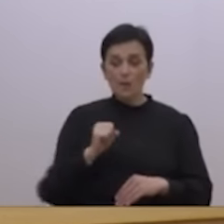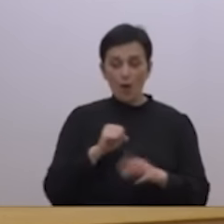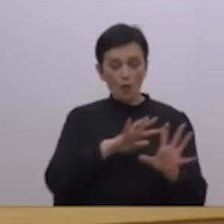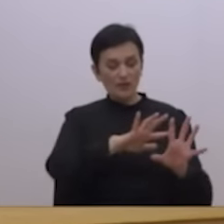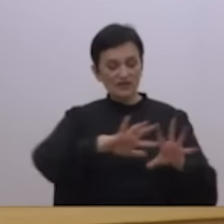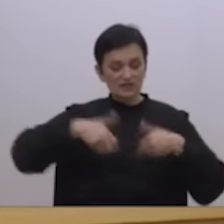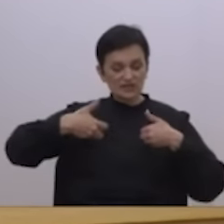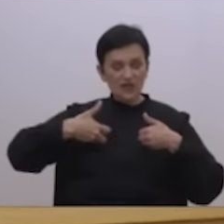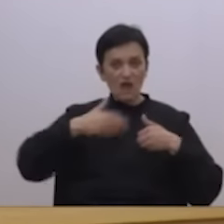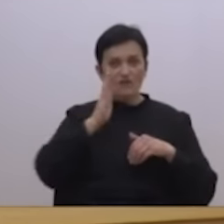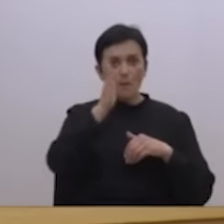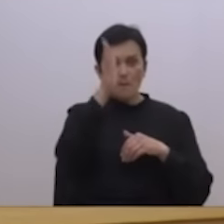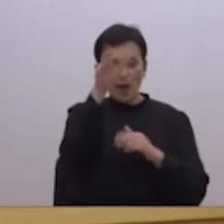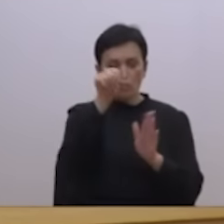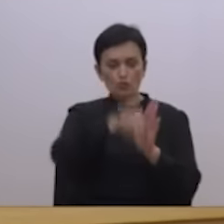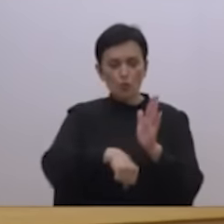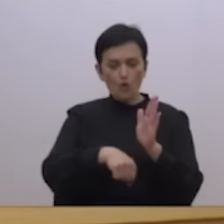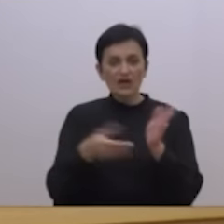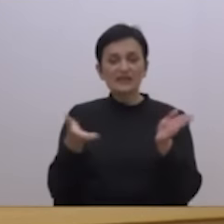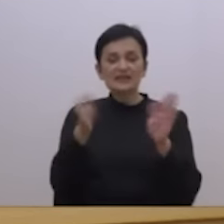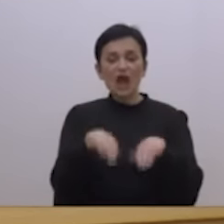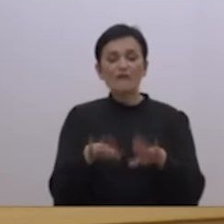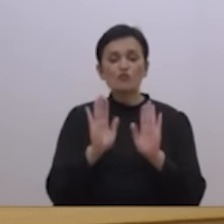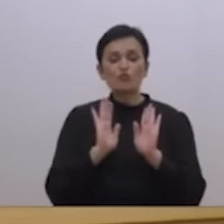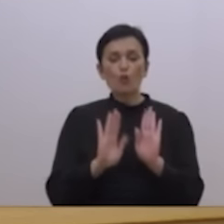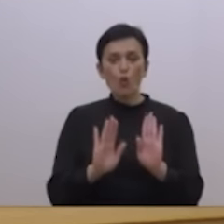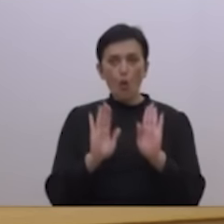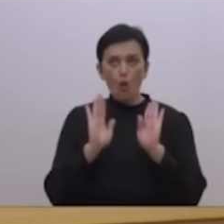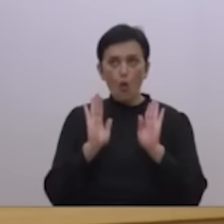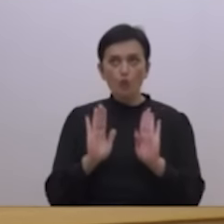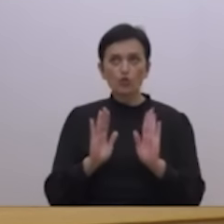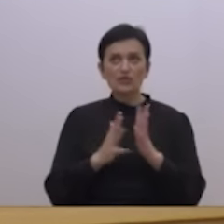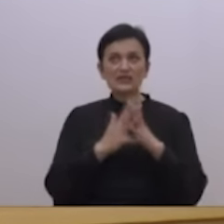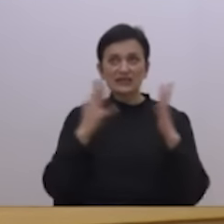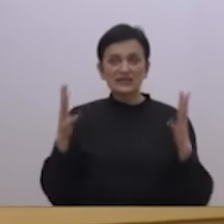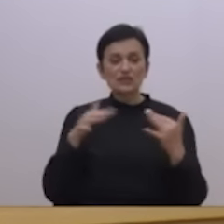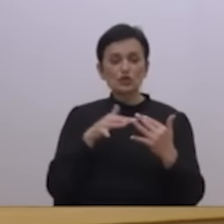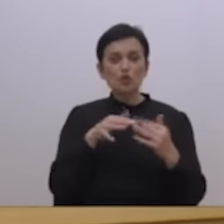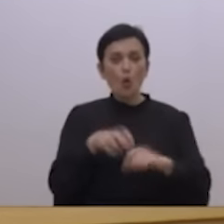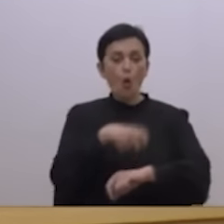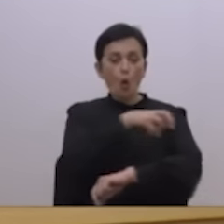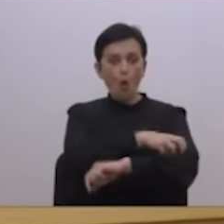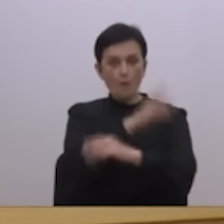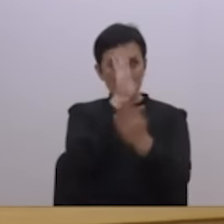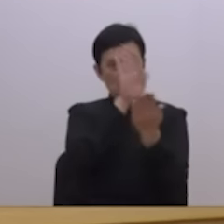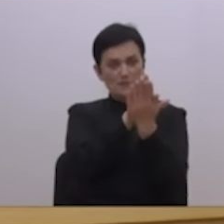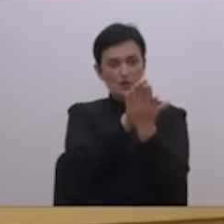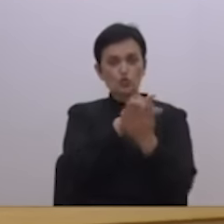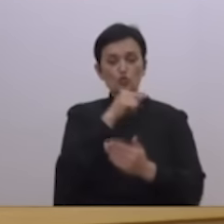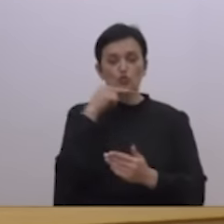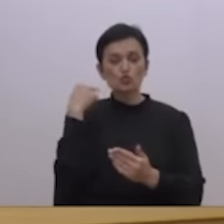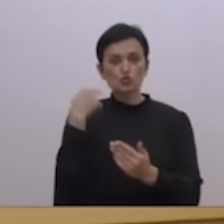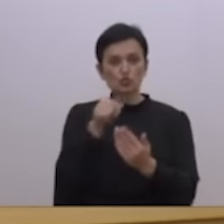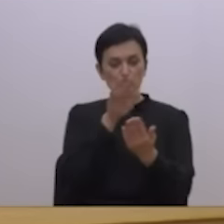ყველა პერსპექტივა მოუკალდა და დატოვეთ მხოლოდ და მხოლოდ ყველაზე დიდი ომის პარტიის პირისპირ, რუსეთის